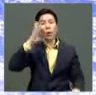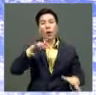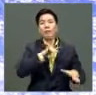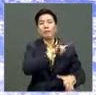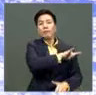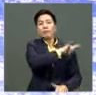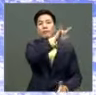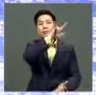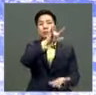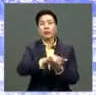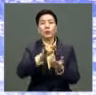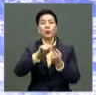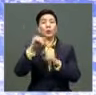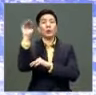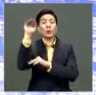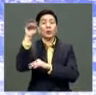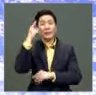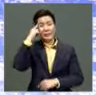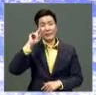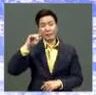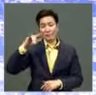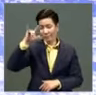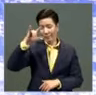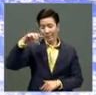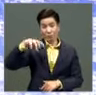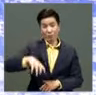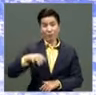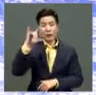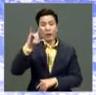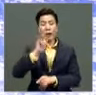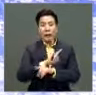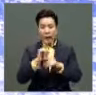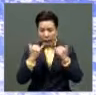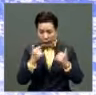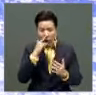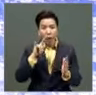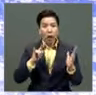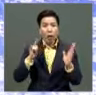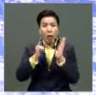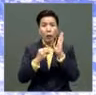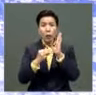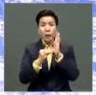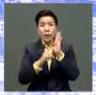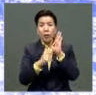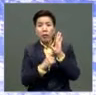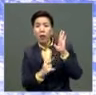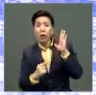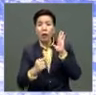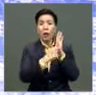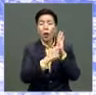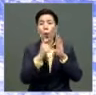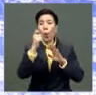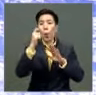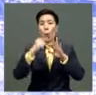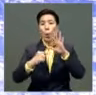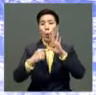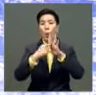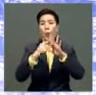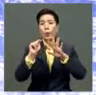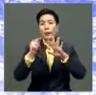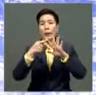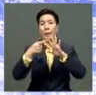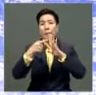าลงเฉพาะแค่สุวรรณภูมิปรากฏการครั้งนี้ไปลงที่อุตภเปาซึ่งเรายังไม่ได้คิดในจุดนี้มาก่อ